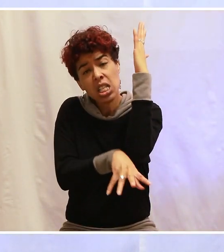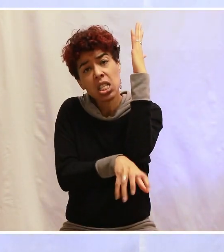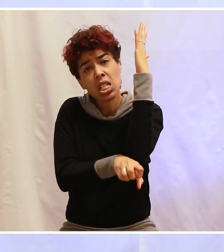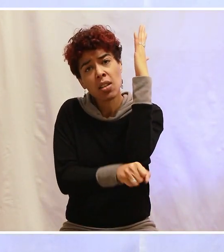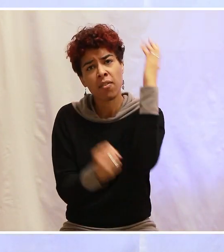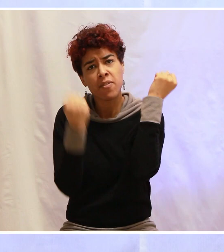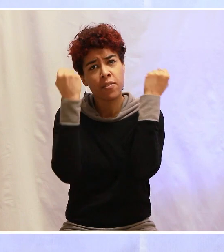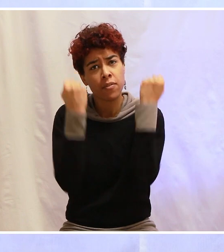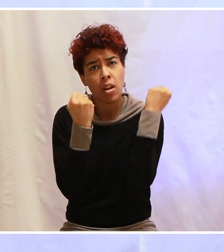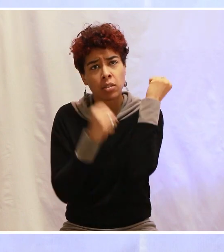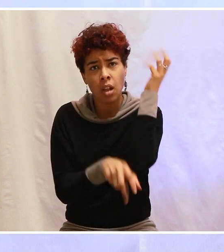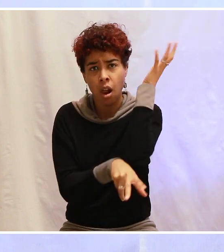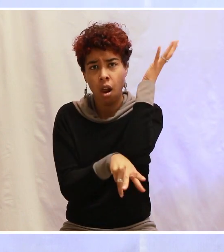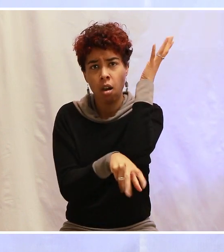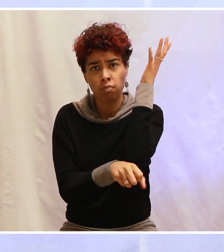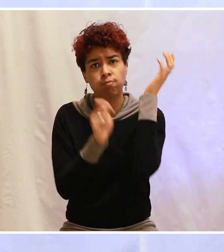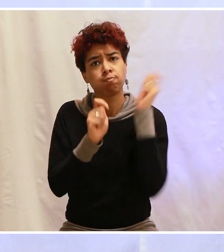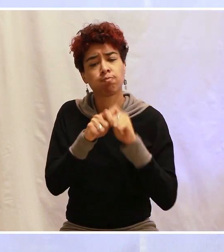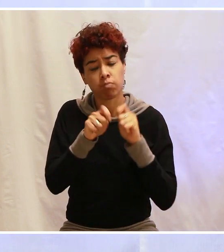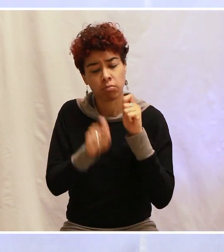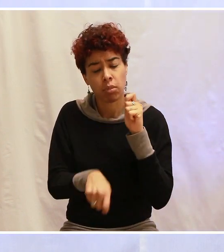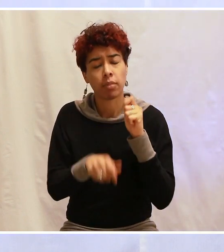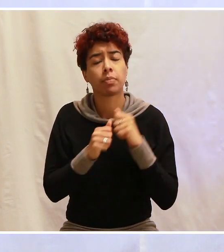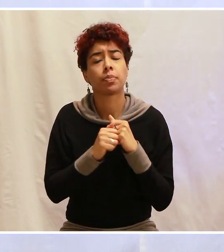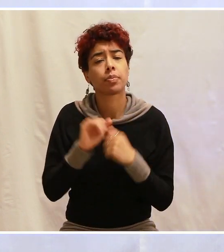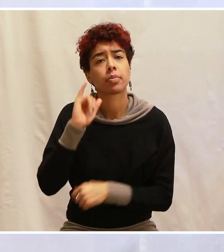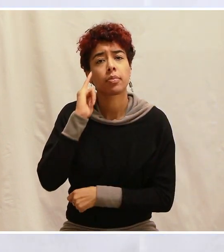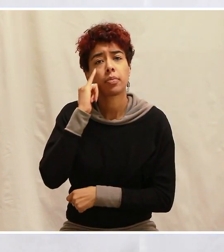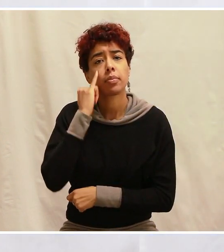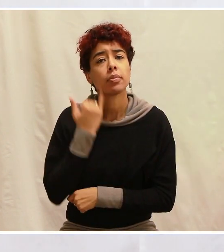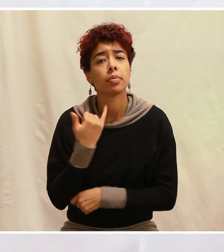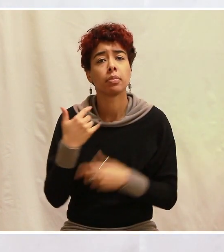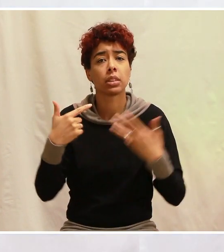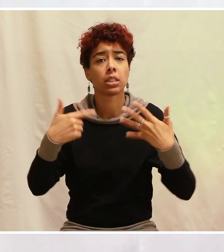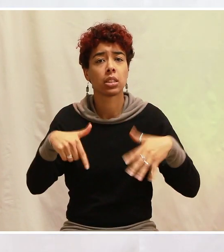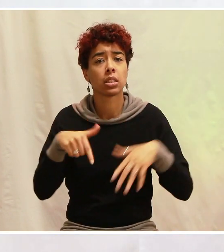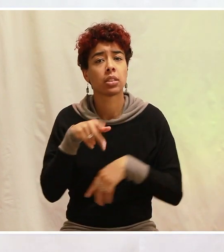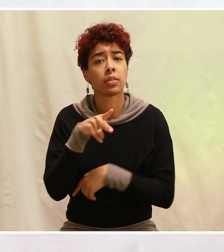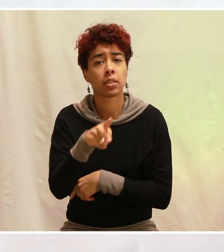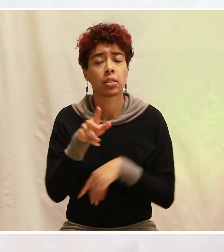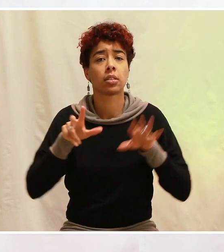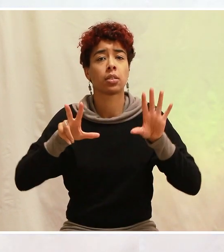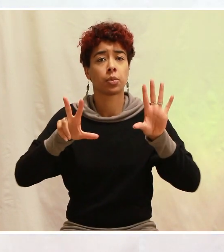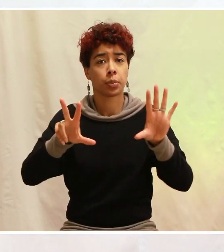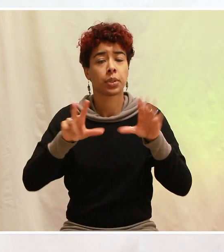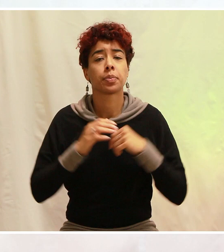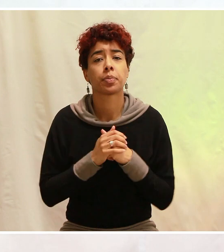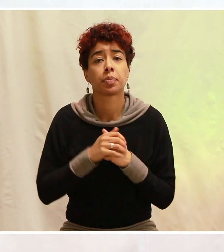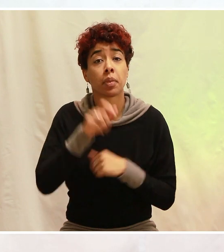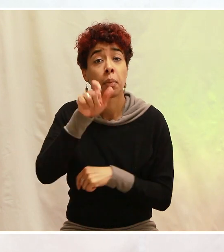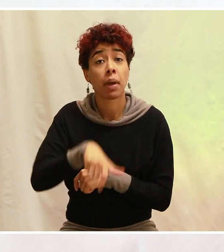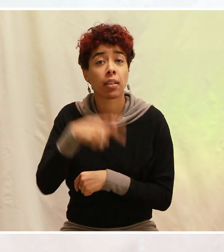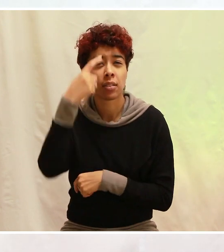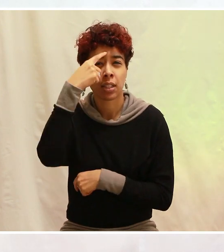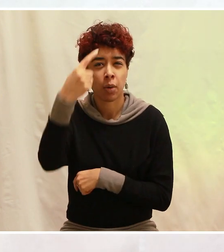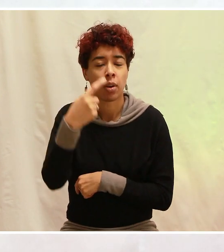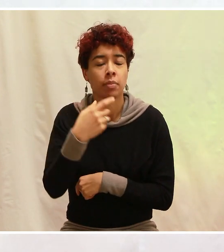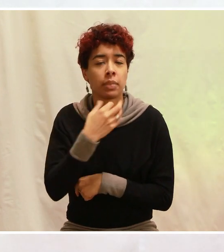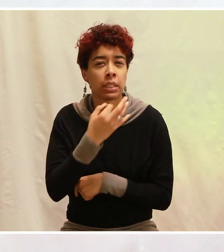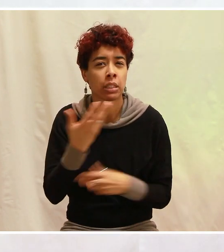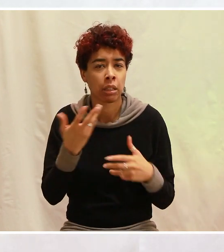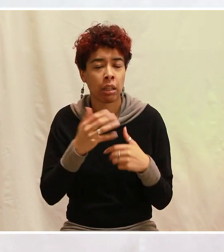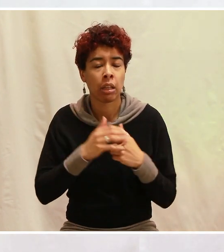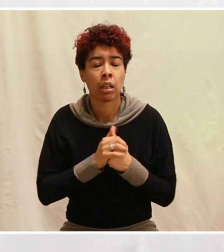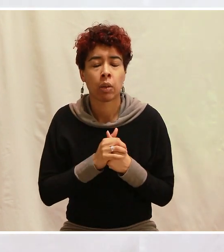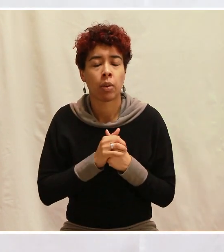Et c'est ce que nous dit les Écritures. Jérémie 17, 8, il parle du croyant. Il est comme un arbre planté près des eaux et